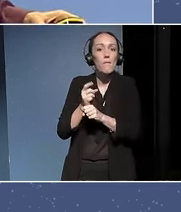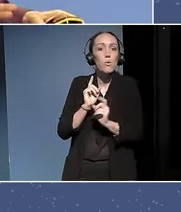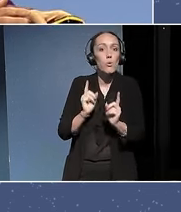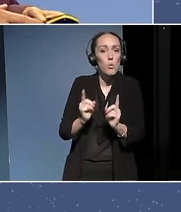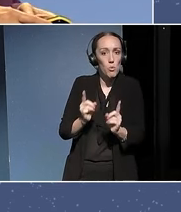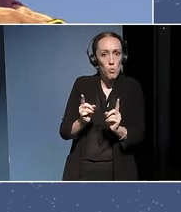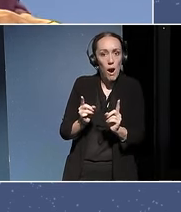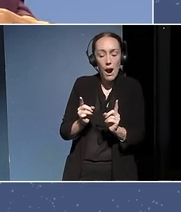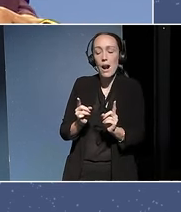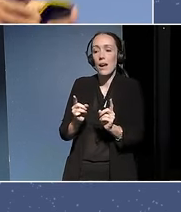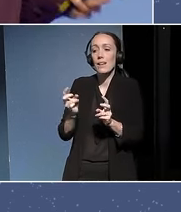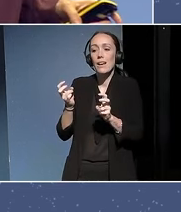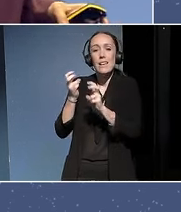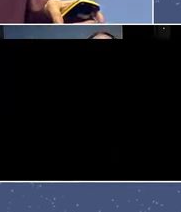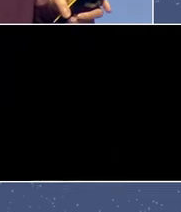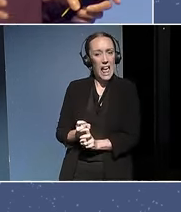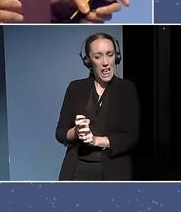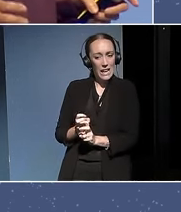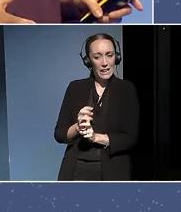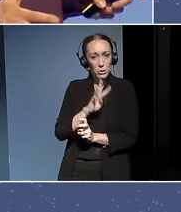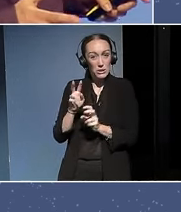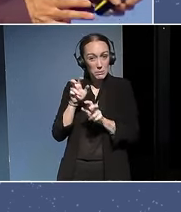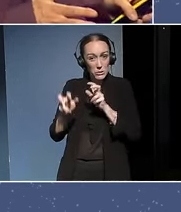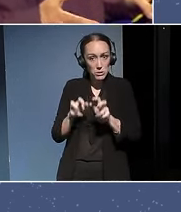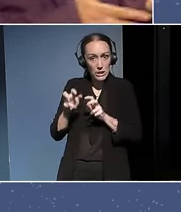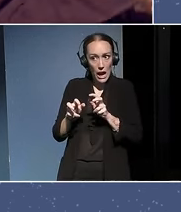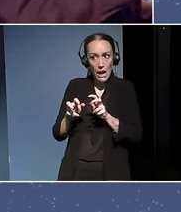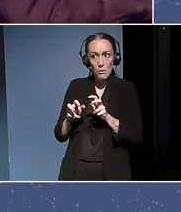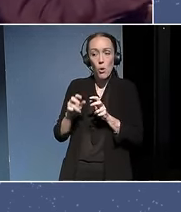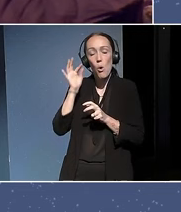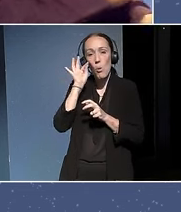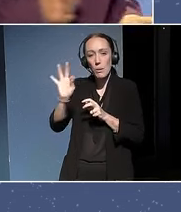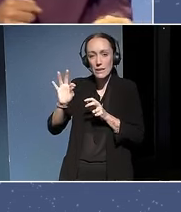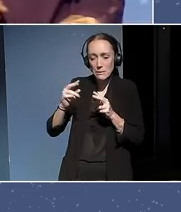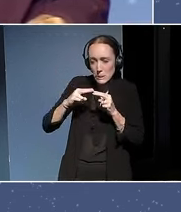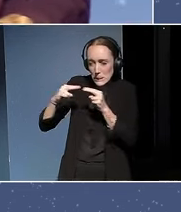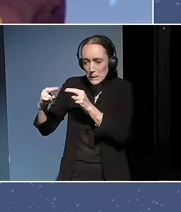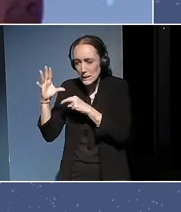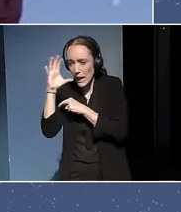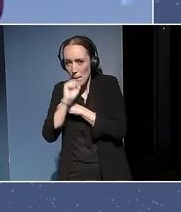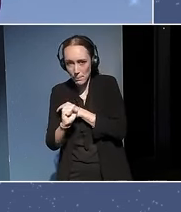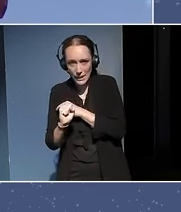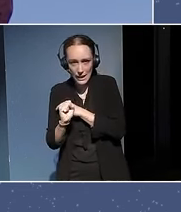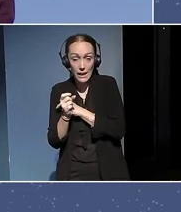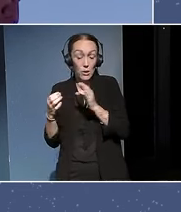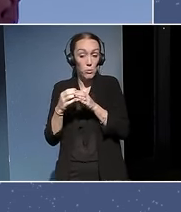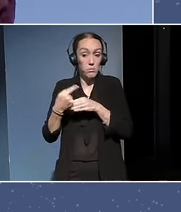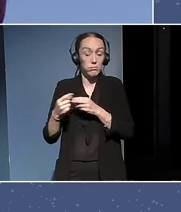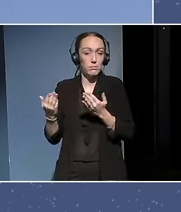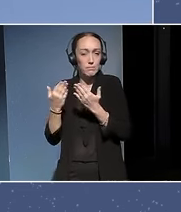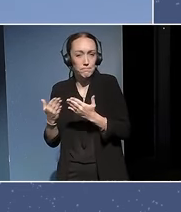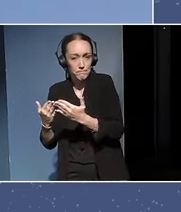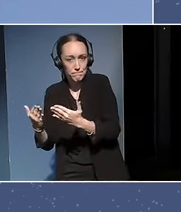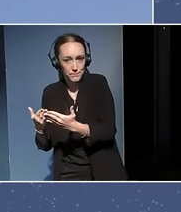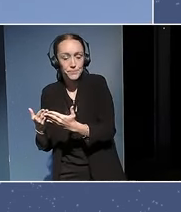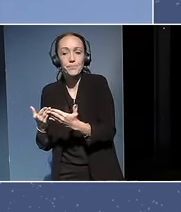conosca di Spinosaurus ed è importante questo Proprio perché come vi raccontava Diego l'olotipo cioè